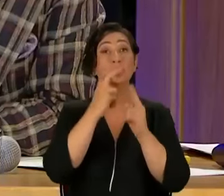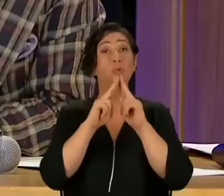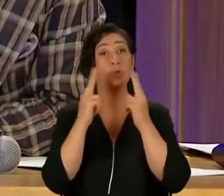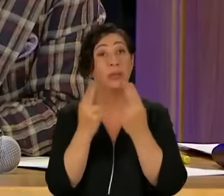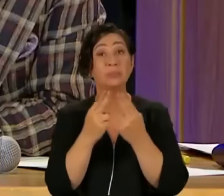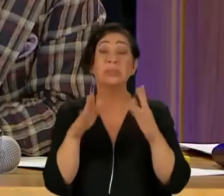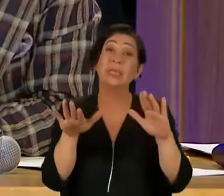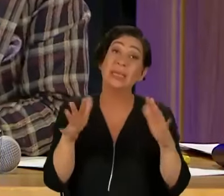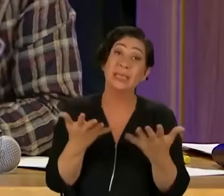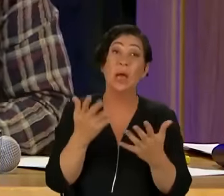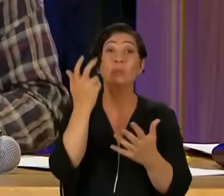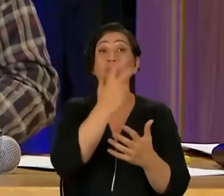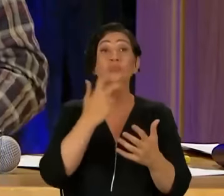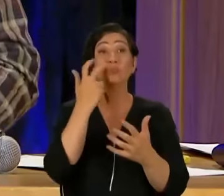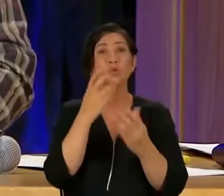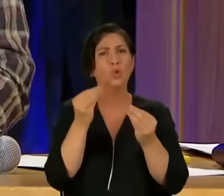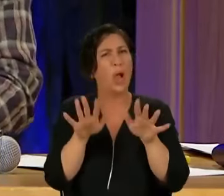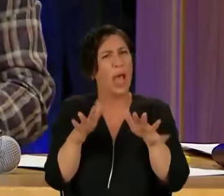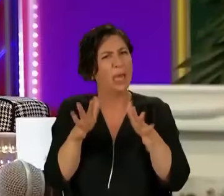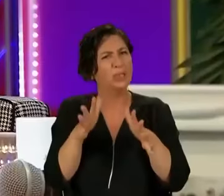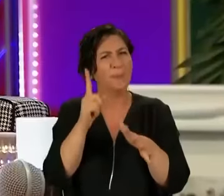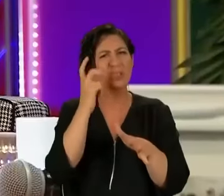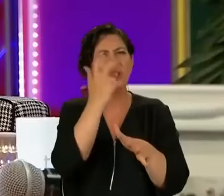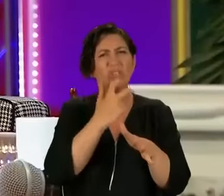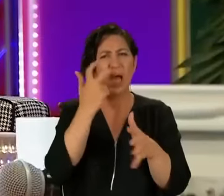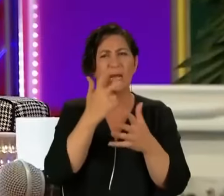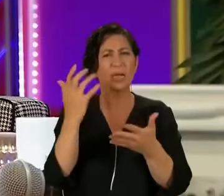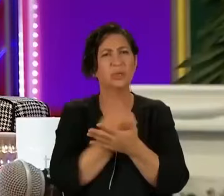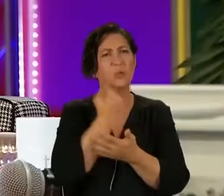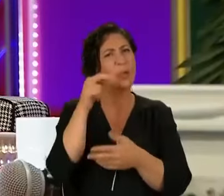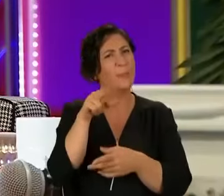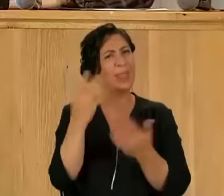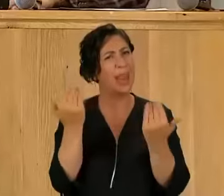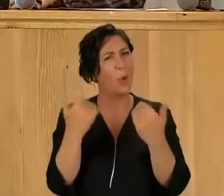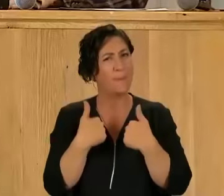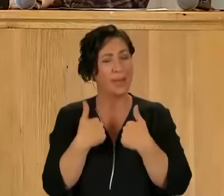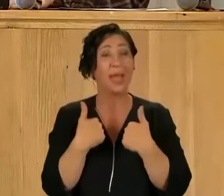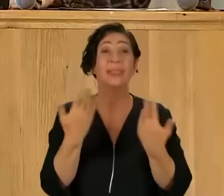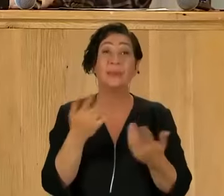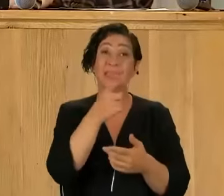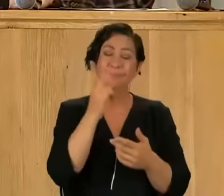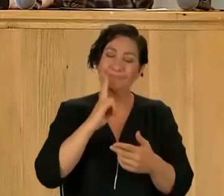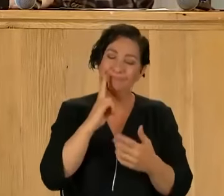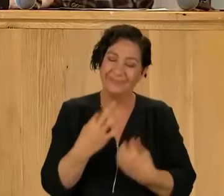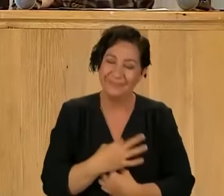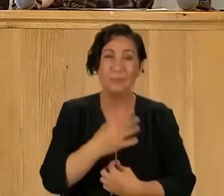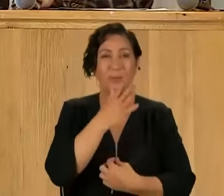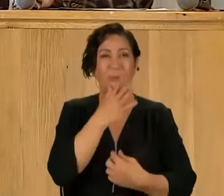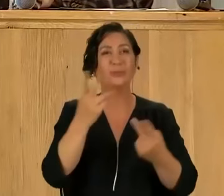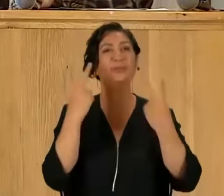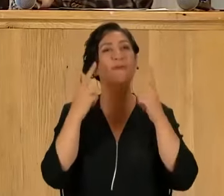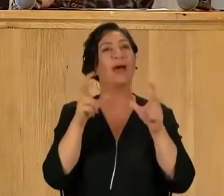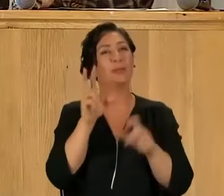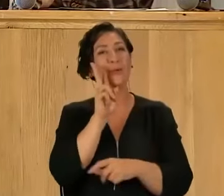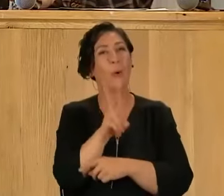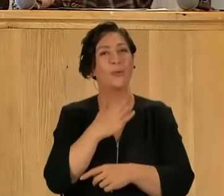ya da müzik sektörümüz çok acayip bir şarkıcı kazanıyor gibi geliyor bana. Çok teşekkür tabii ederim. Tabii ama senin mütevazılığını biliyorum. Show Radyo'da da